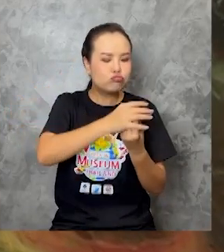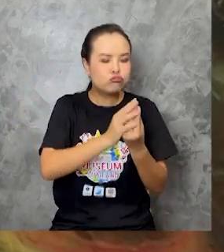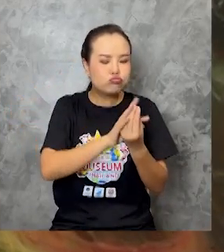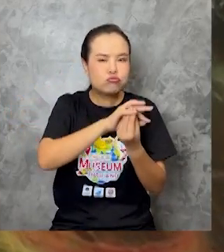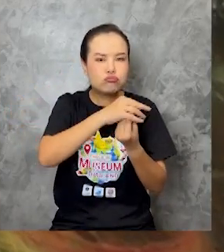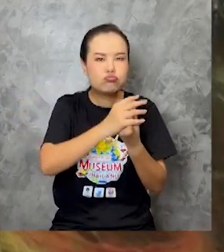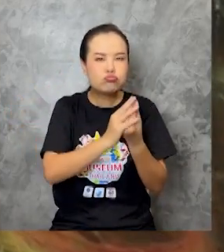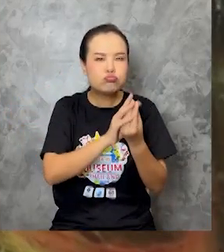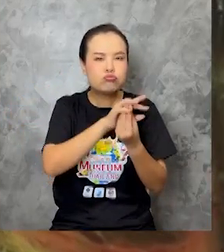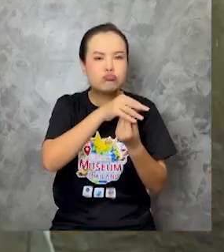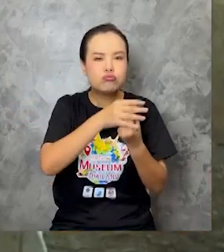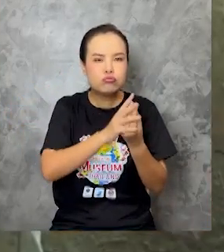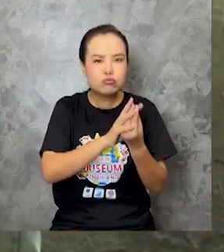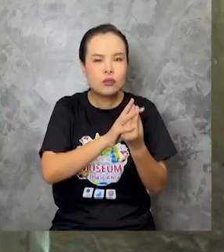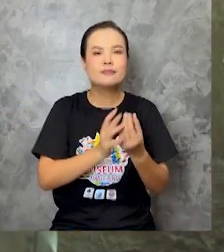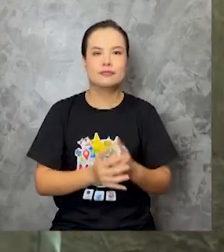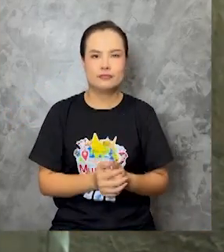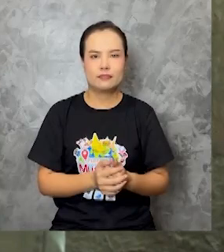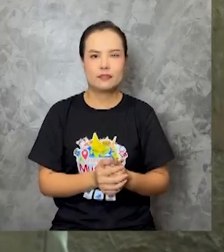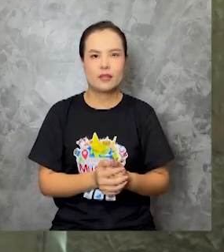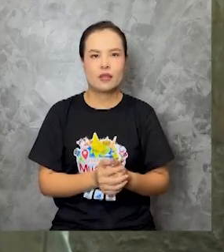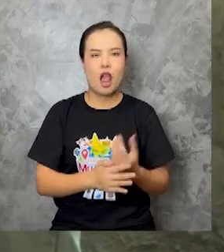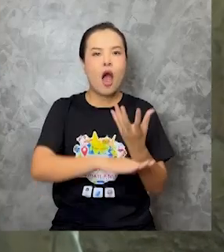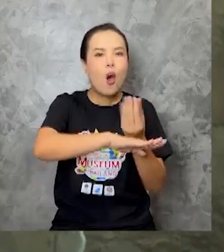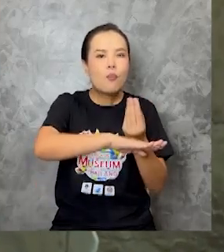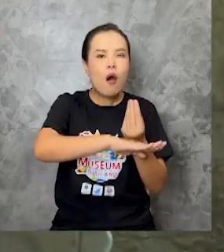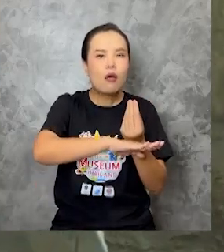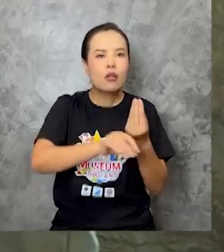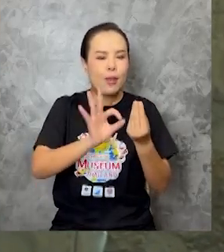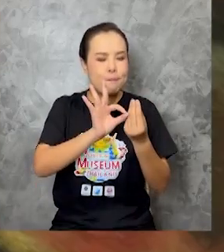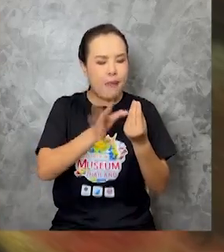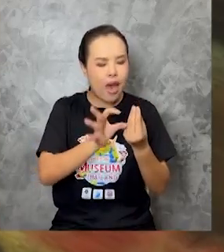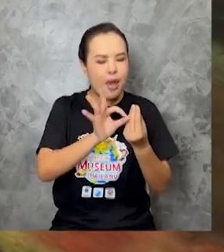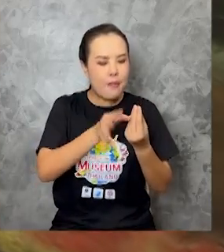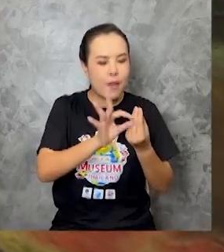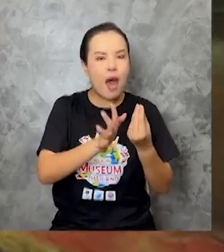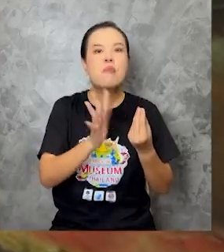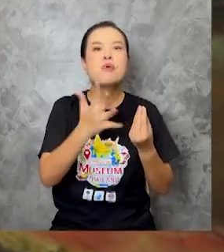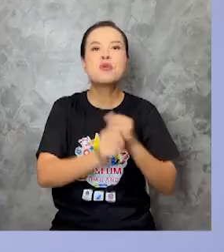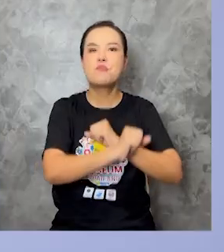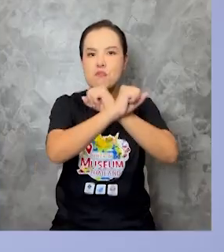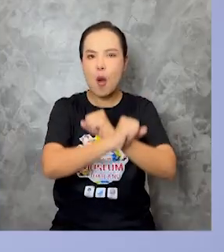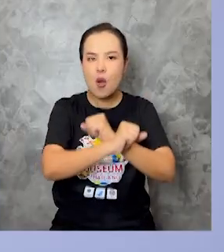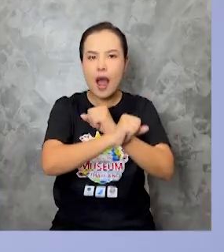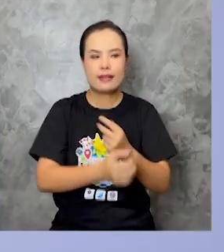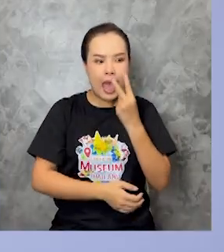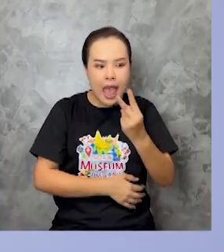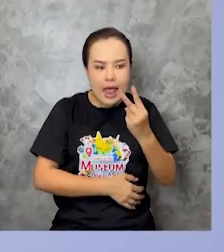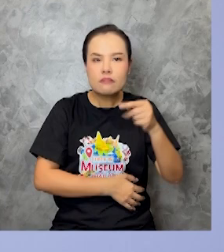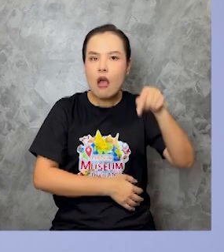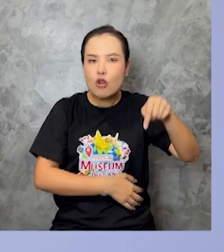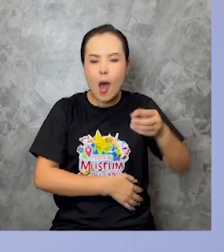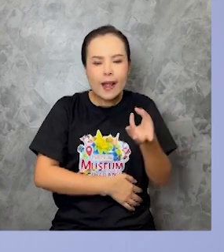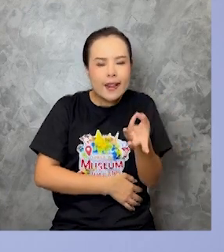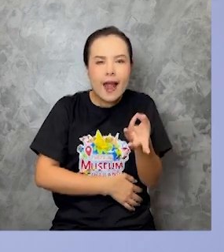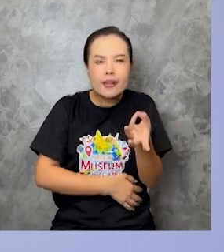ให้มันมีอุณหภูมิที่คงที ่ เพื่อไม่ให้พลอยบางชนิดเนี่ยมันกัดกร่อนโดยความร้อน ถ้าไปเดินเจอข้างนอก